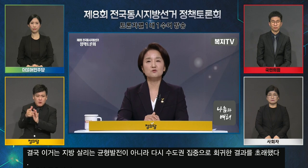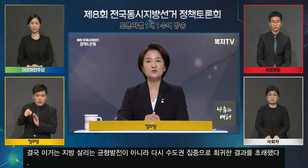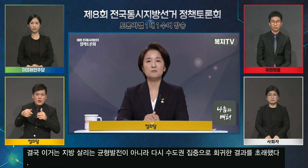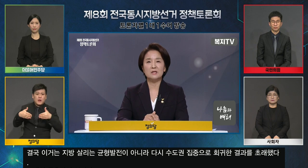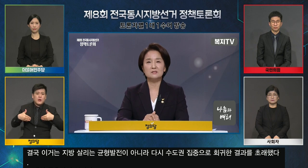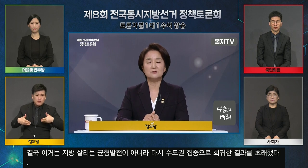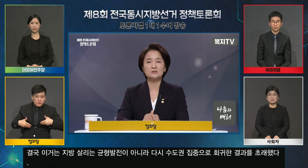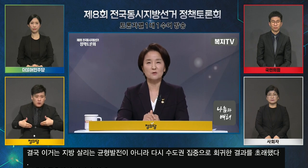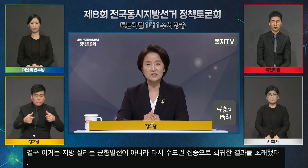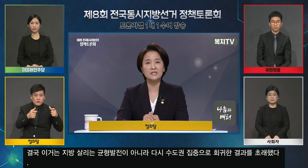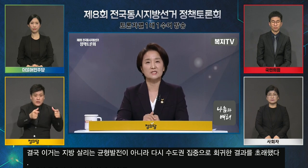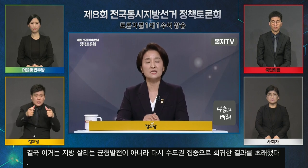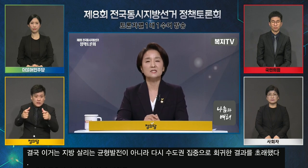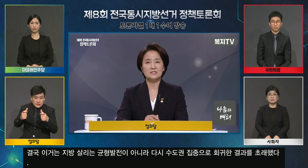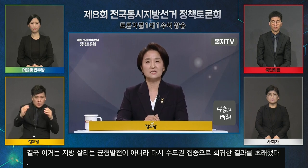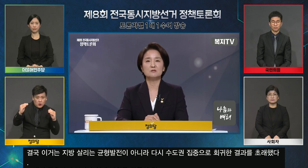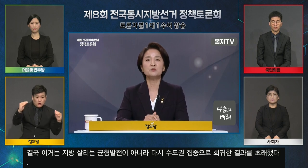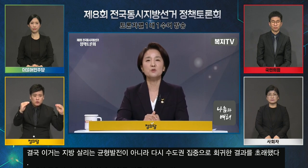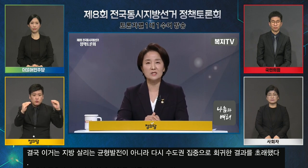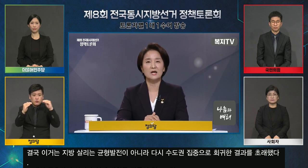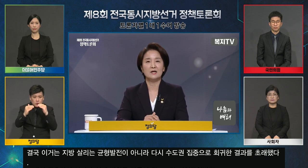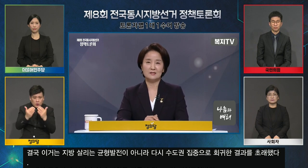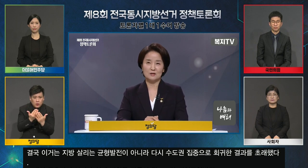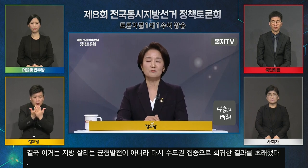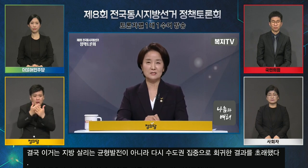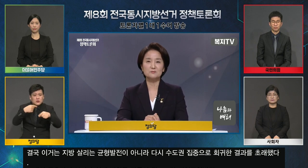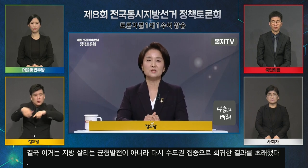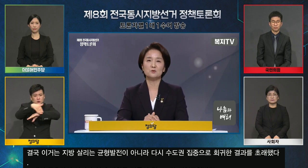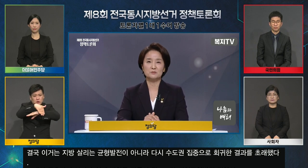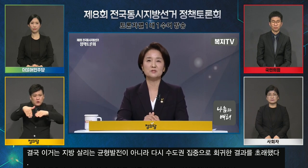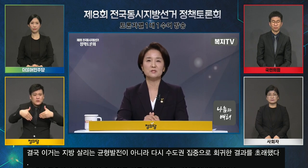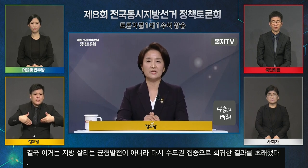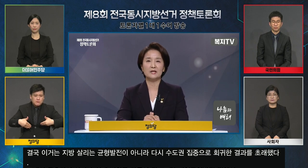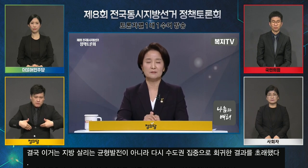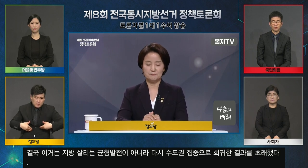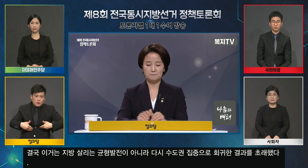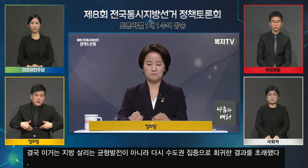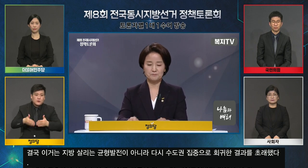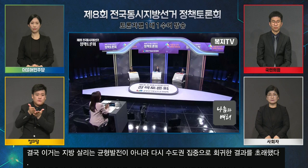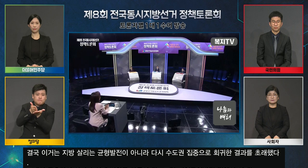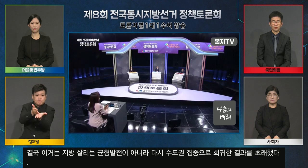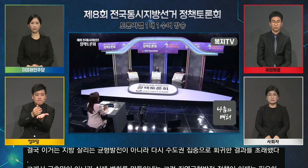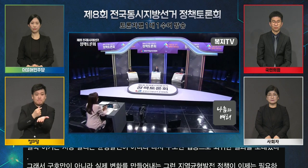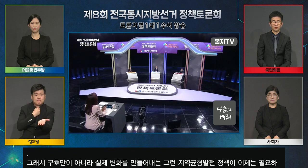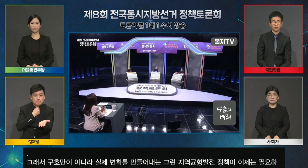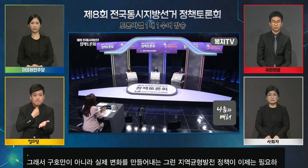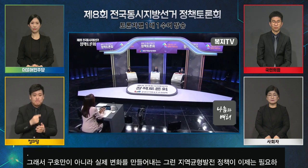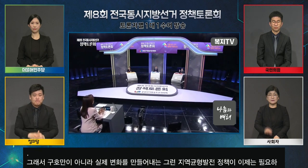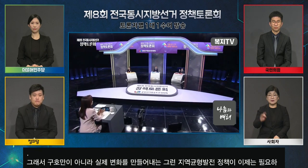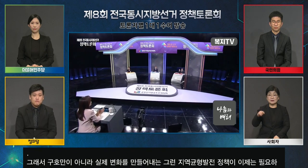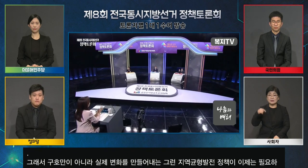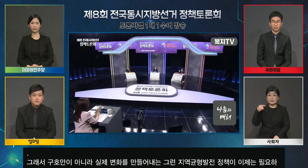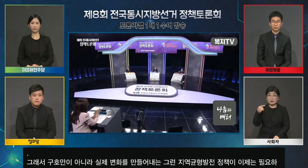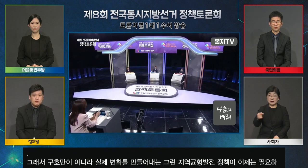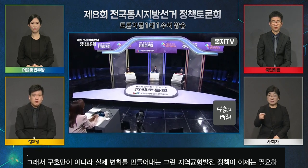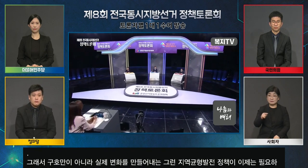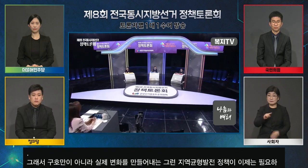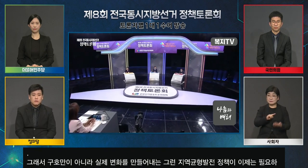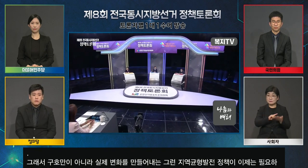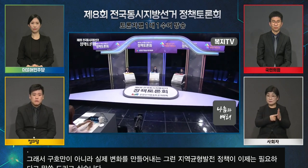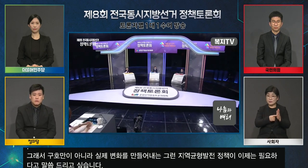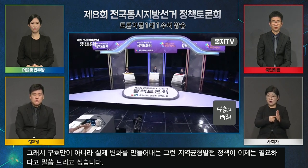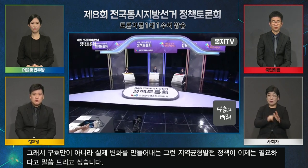지역균형 발전 정책이 이제는 필요하다라고 말씀드리고 싶습니다. 다음 발언하실 분